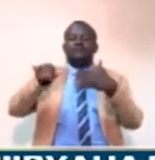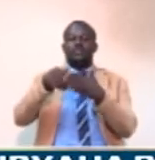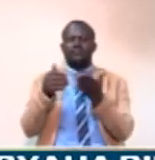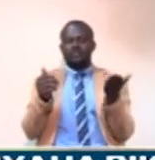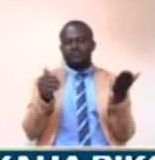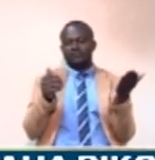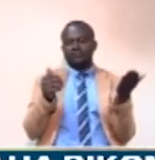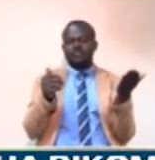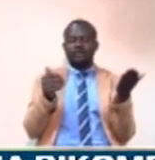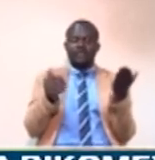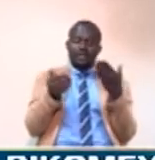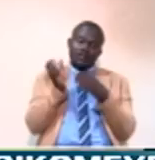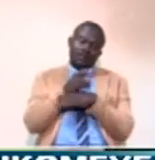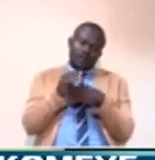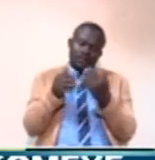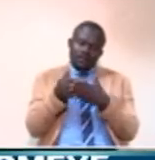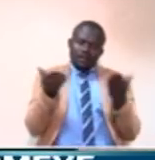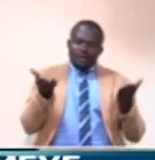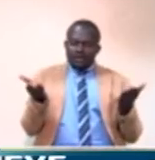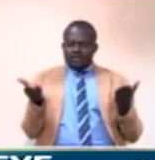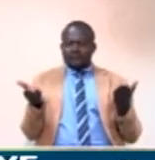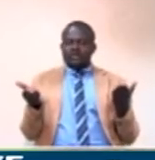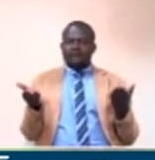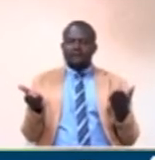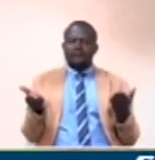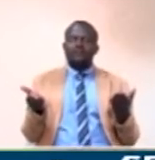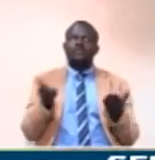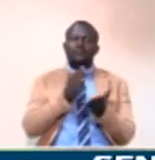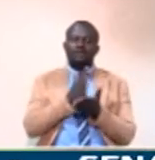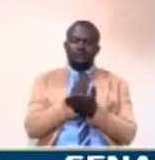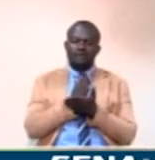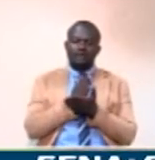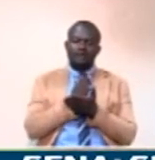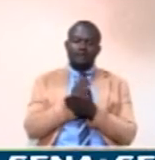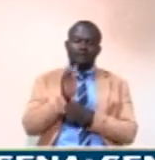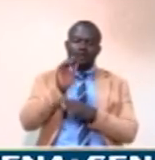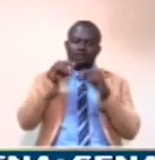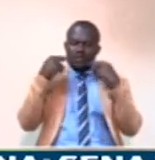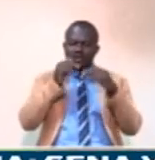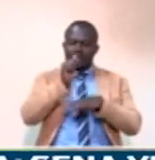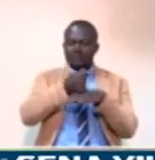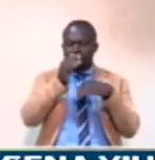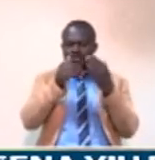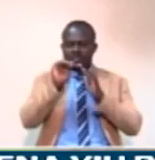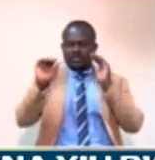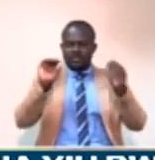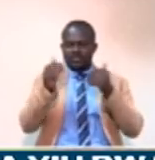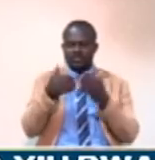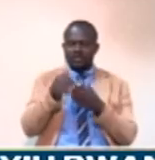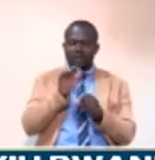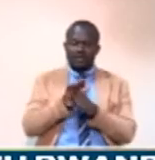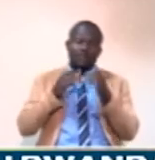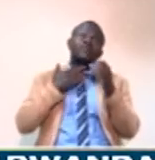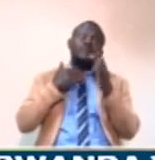gukwirakwira. Icyo tubagira inama ni iki rero, nyamuneka mu hoteli ntibashyireho umuntu ubaza abantu baza babagana cyane cyane abashaka